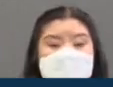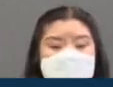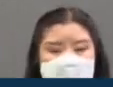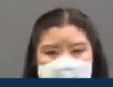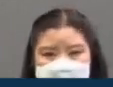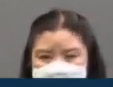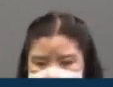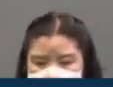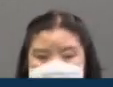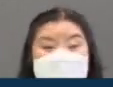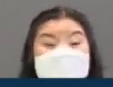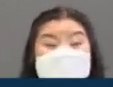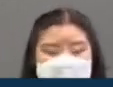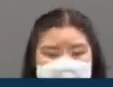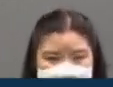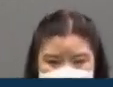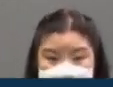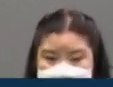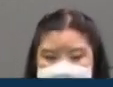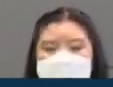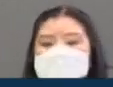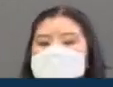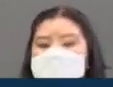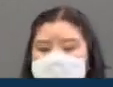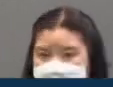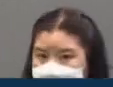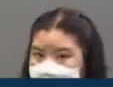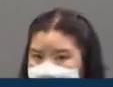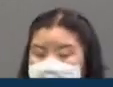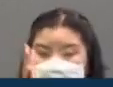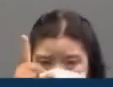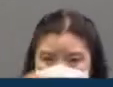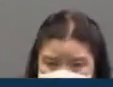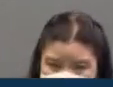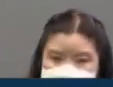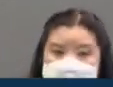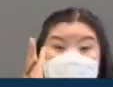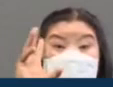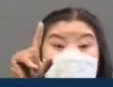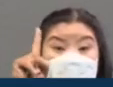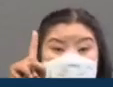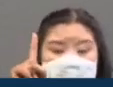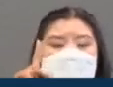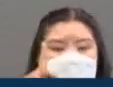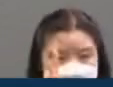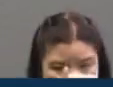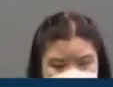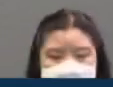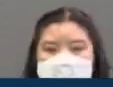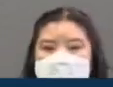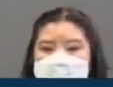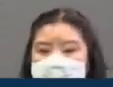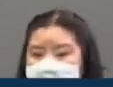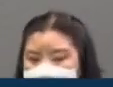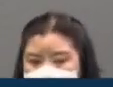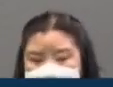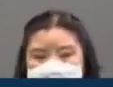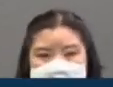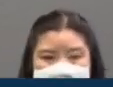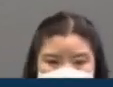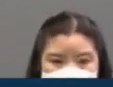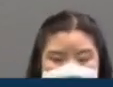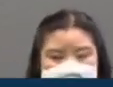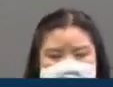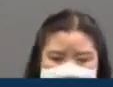นี่ก็ได้วางแผนมาแล้วจะเดินทางไปเยี่ยมในพื้นที่เกิดเหตุแล้วเยี่ยมผู้ป่วยอะไรด้วยนะทำนองนี้ให้กำลังใจเป็นหน้าที่ของรัฐบาลอยู่แ